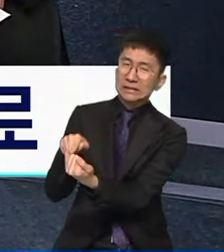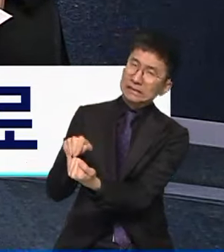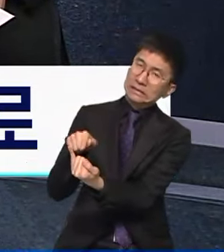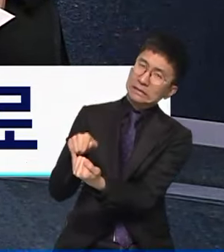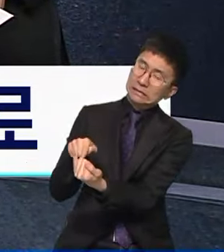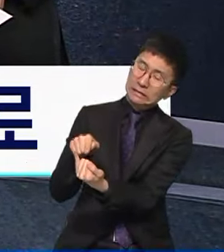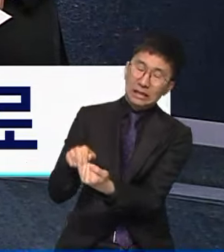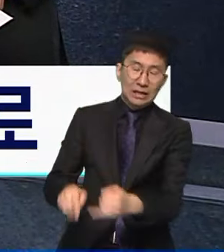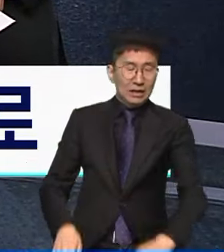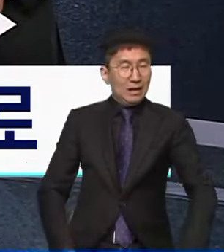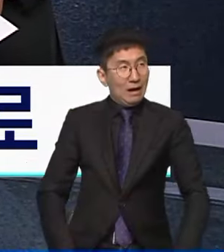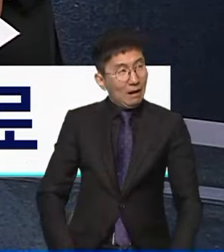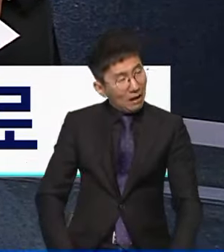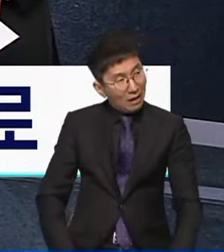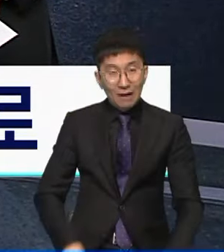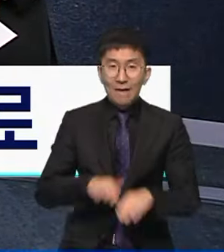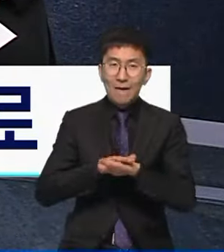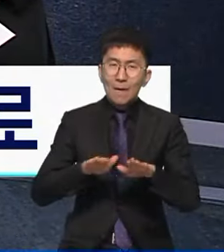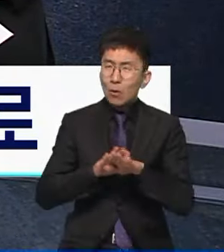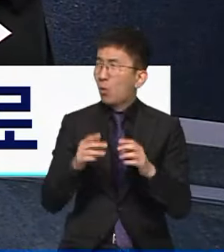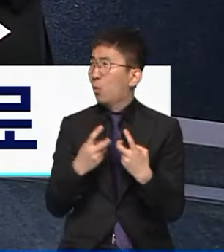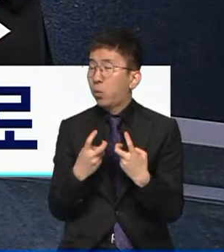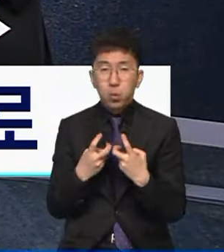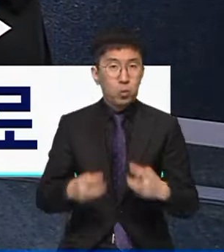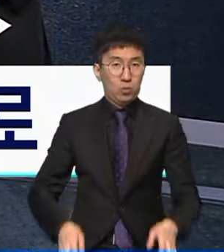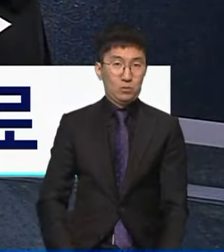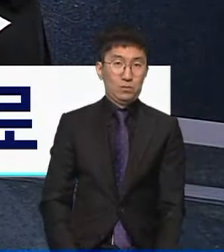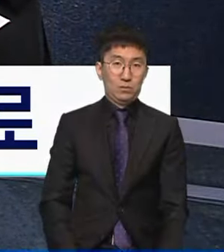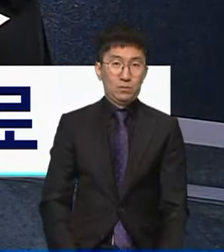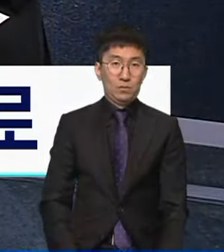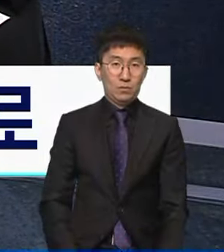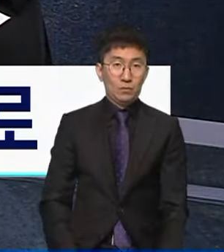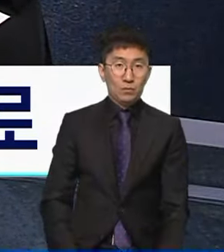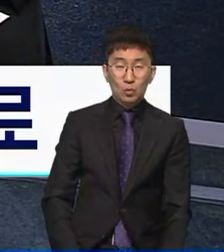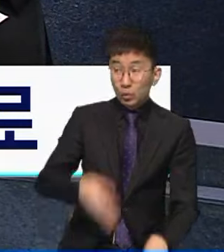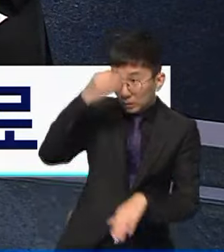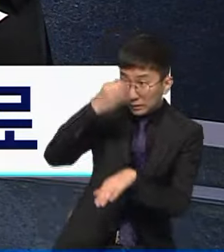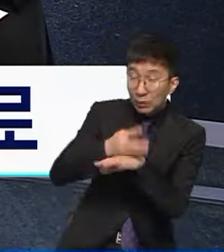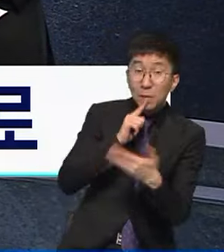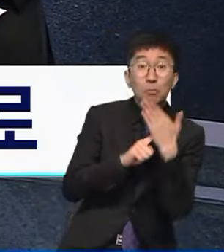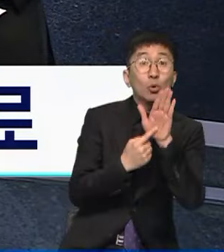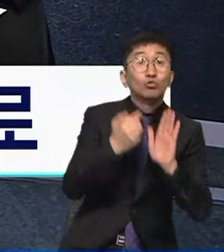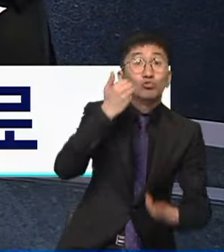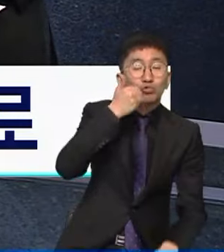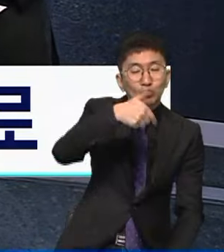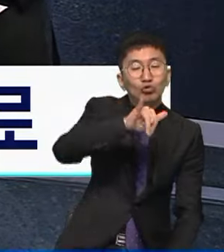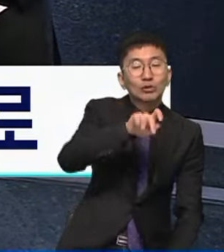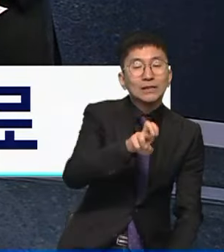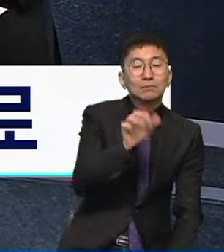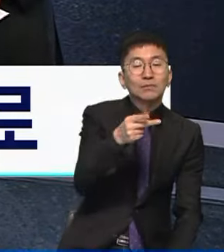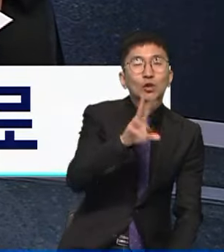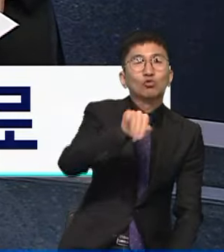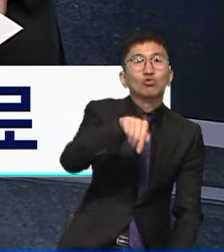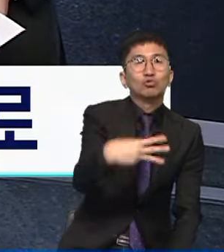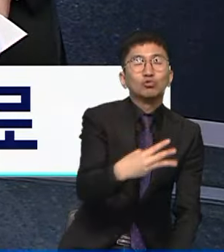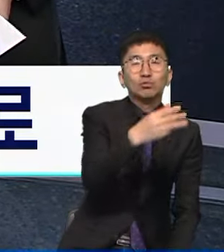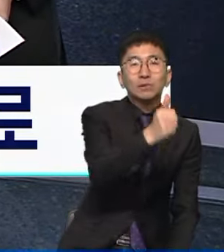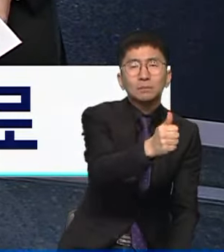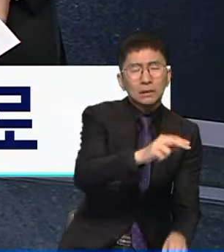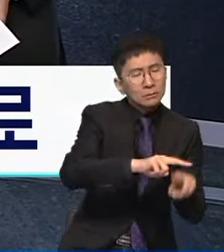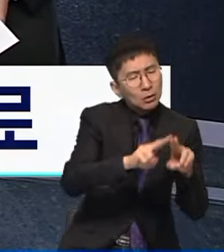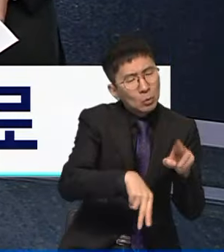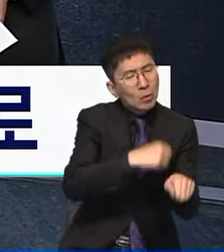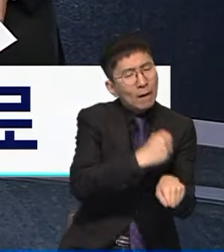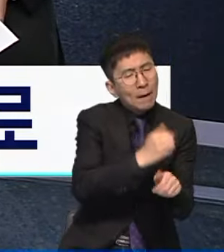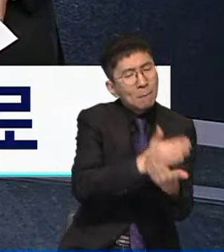둘러싼 의혹에 어떻게 대응할지 또 자신의 언행에 대해서 사과했던 김경률 비대위원의 거취를 어떻게 할지를